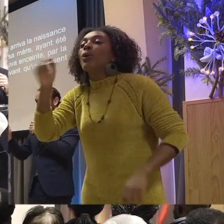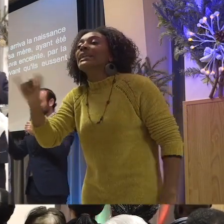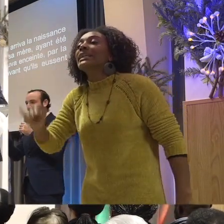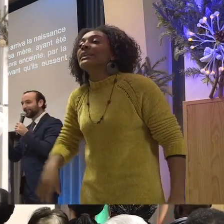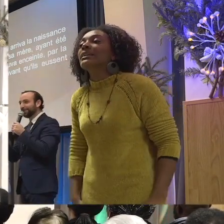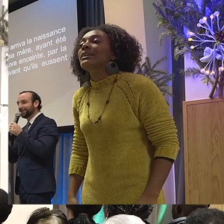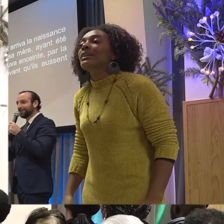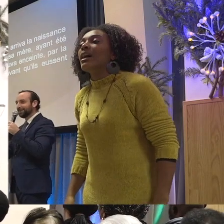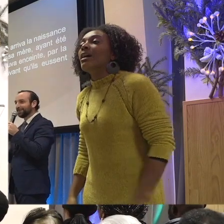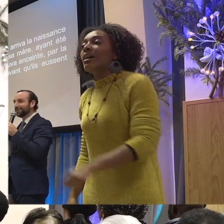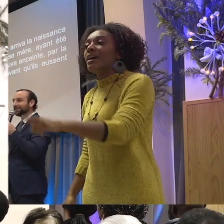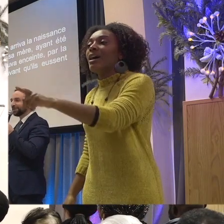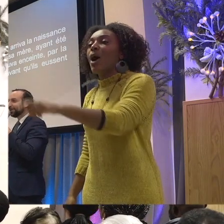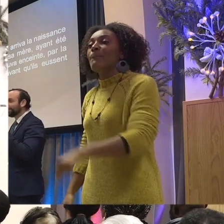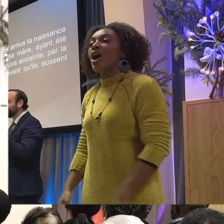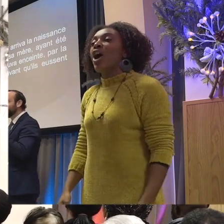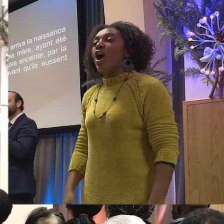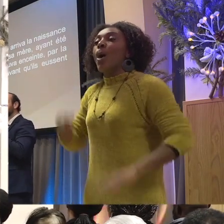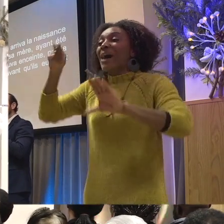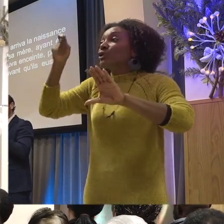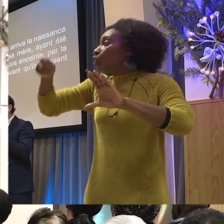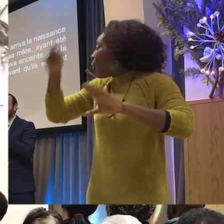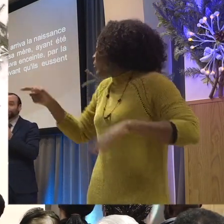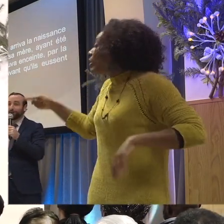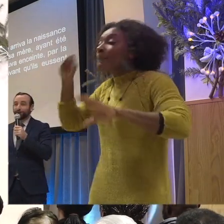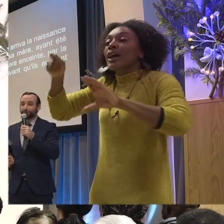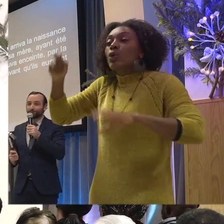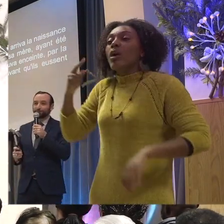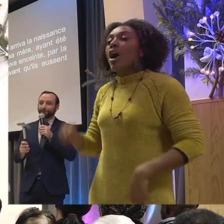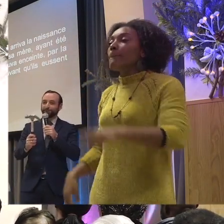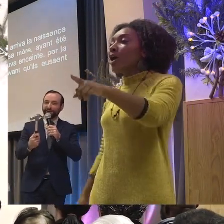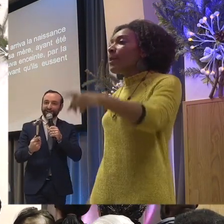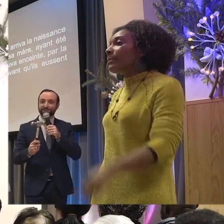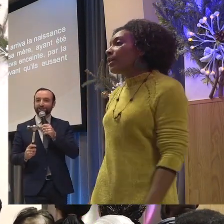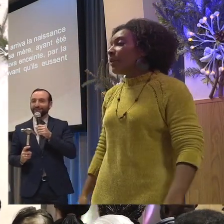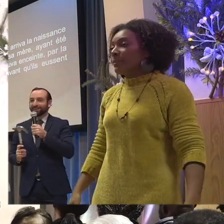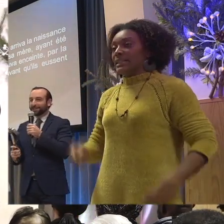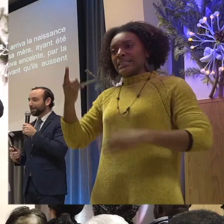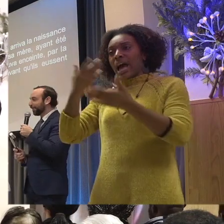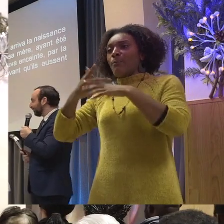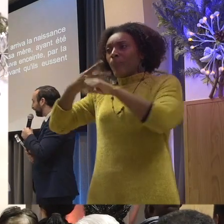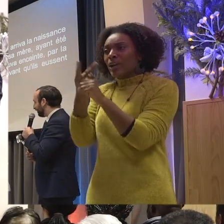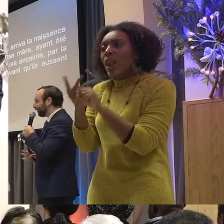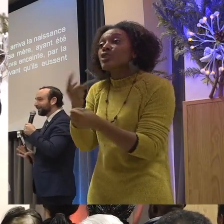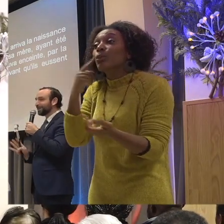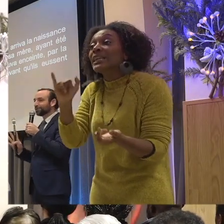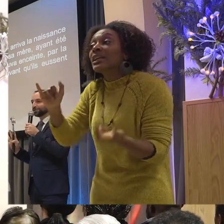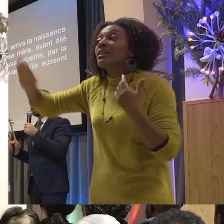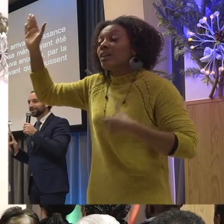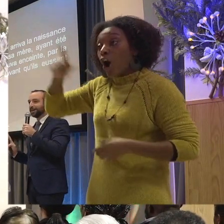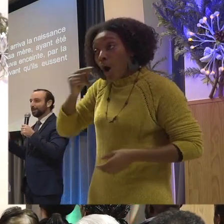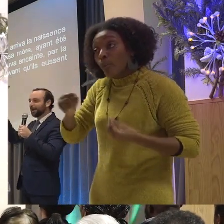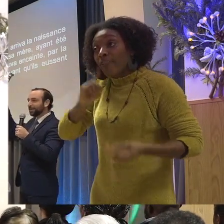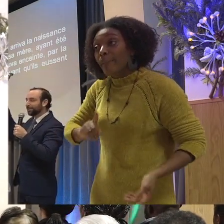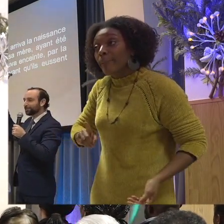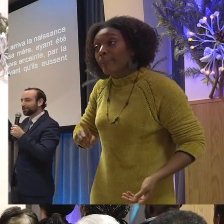J'ai un marteau. Symbole des travaux, du bricolage. D'après vous, à main levée, est-ce que je donne